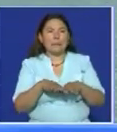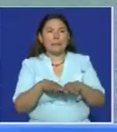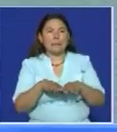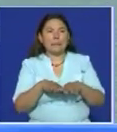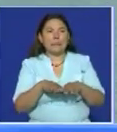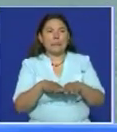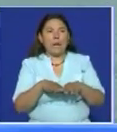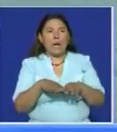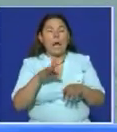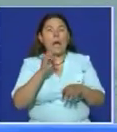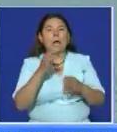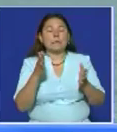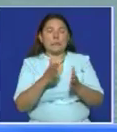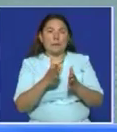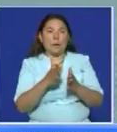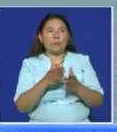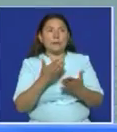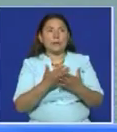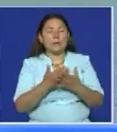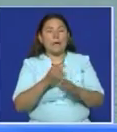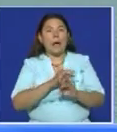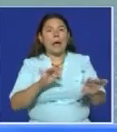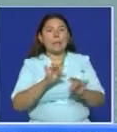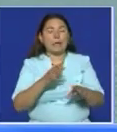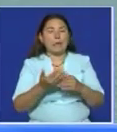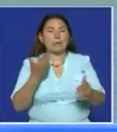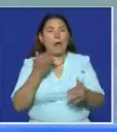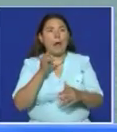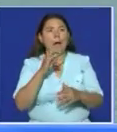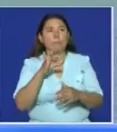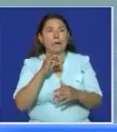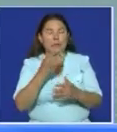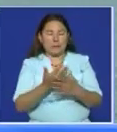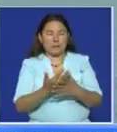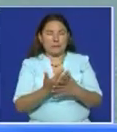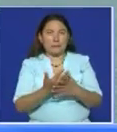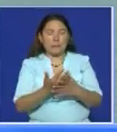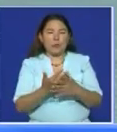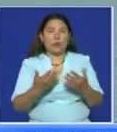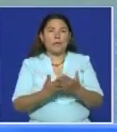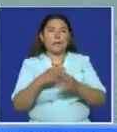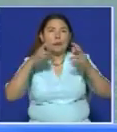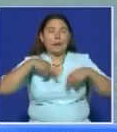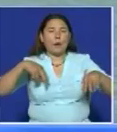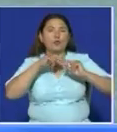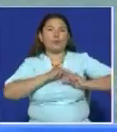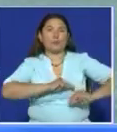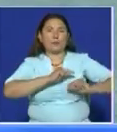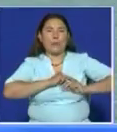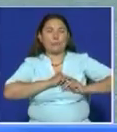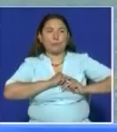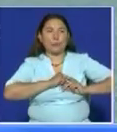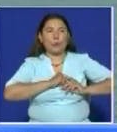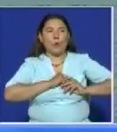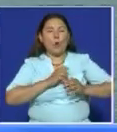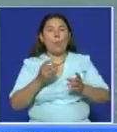қылмыстық істер азаңдау. Кішкене жаңағы айтқан бұқаралық ақпарат құралдарының арқасында шығуға және рейдтік жұмыстар мына ұлттық